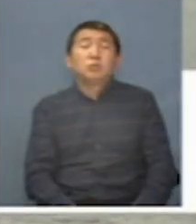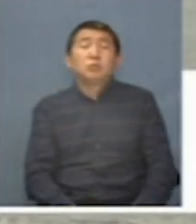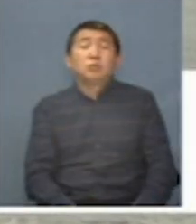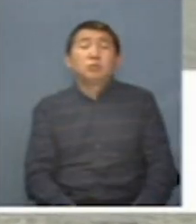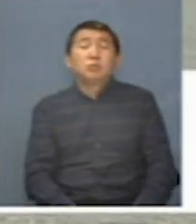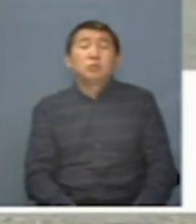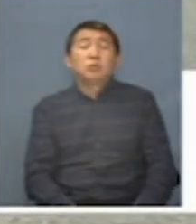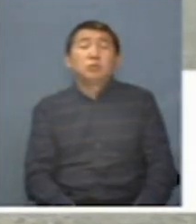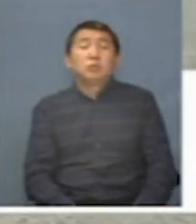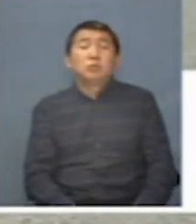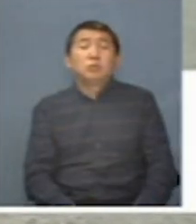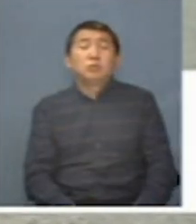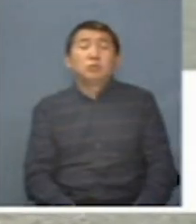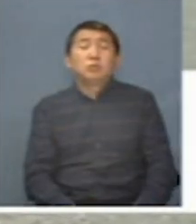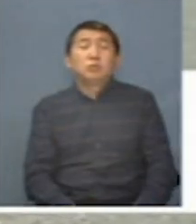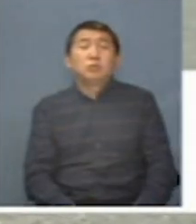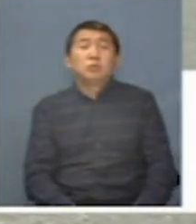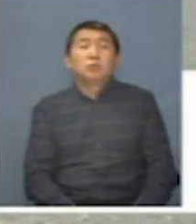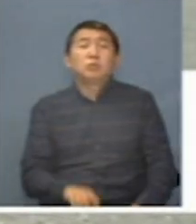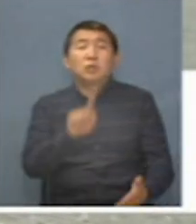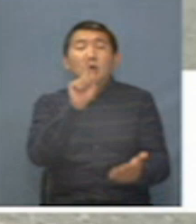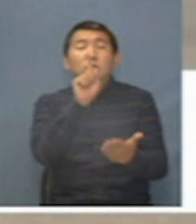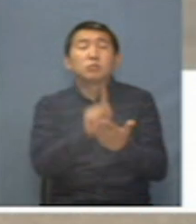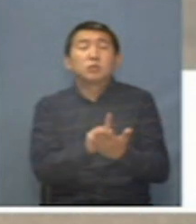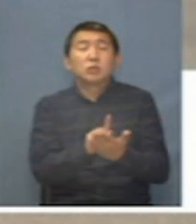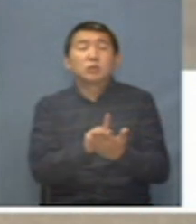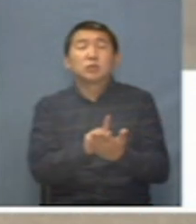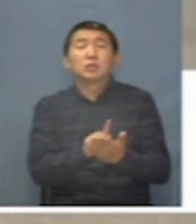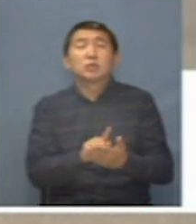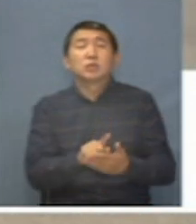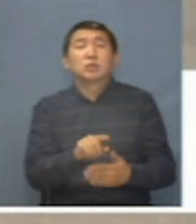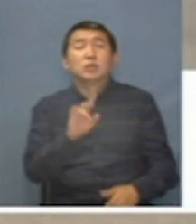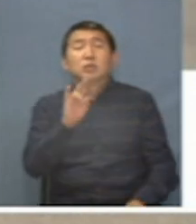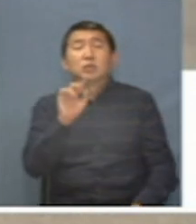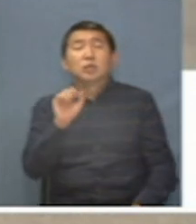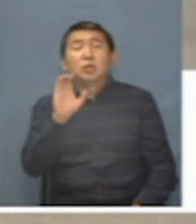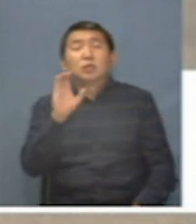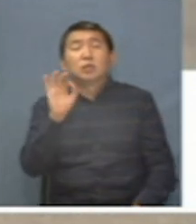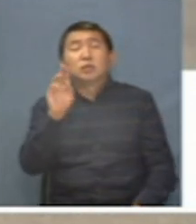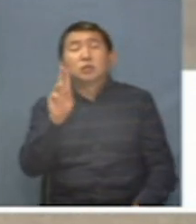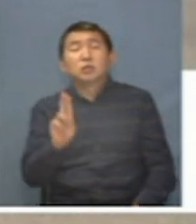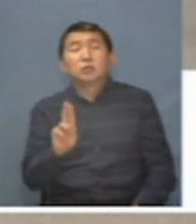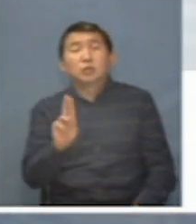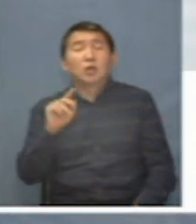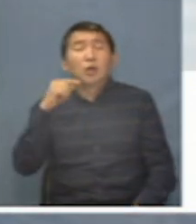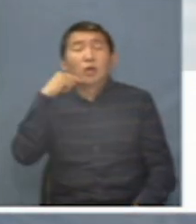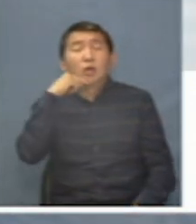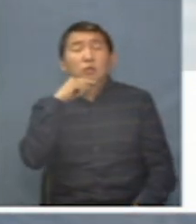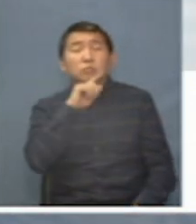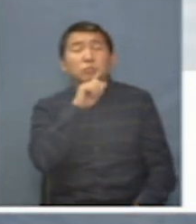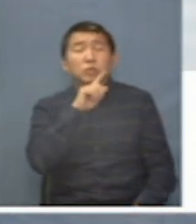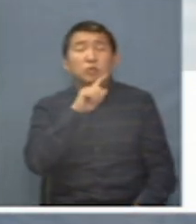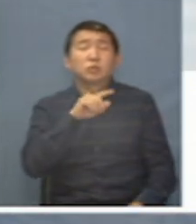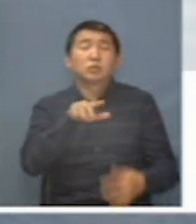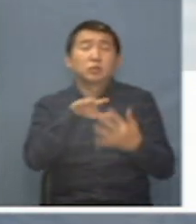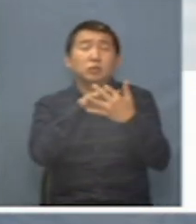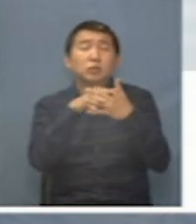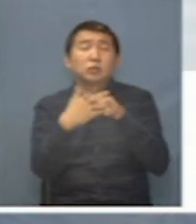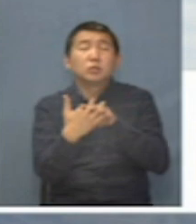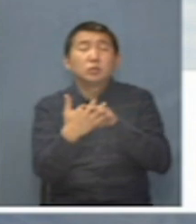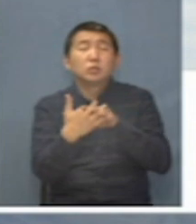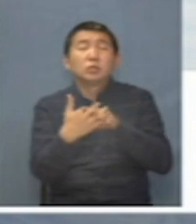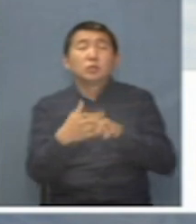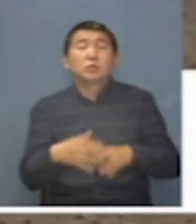Логистика и развитая инфраструктура – обязательные факторы, влияющие на социально-экономическое состояние населенного пункта. От них